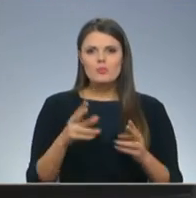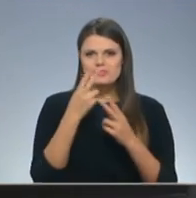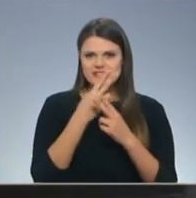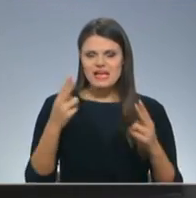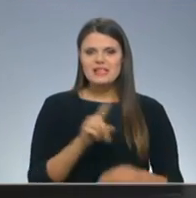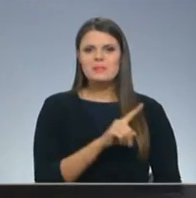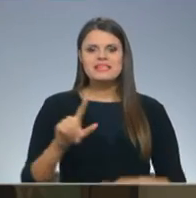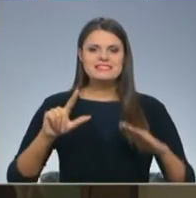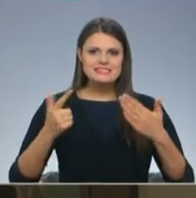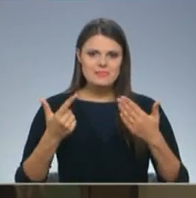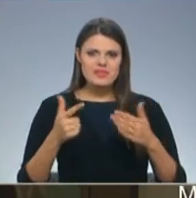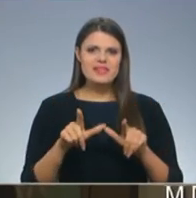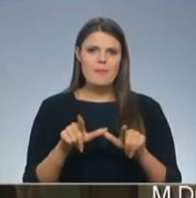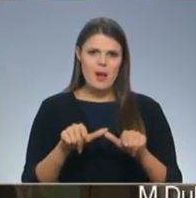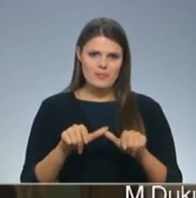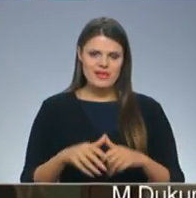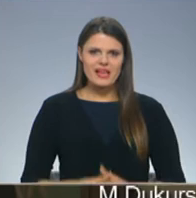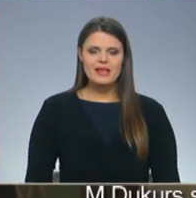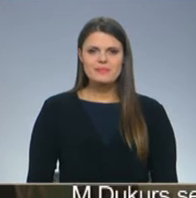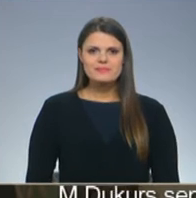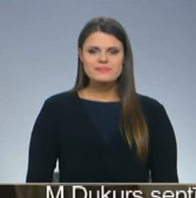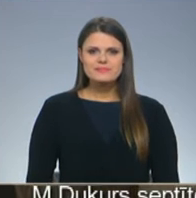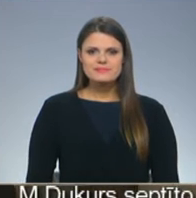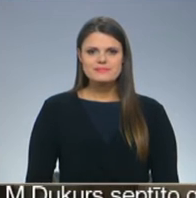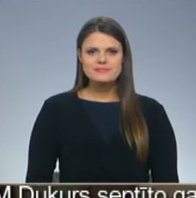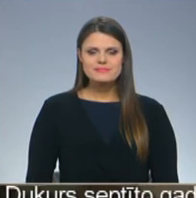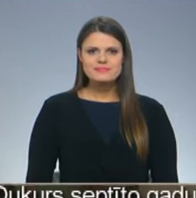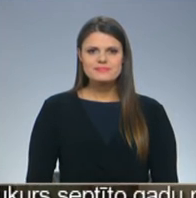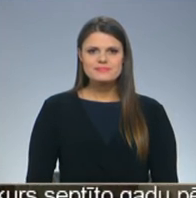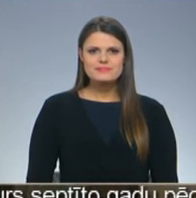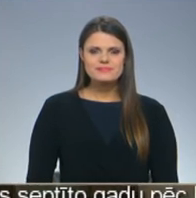7. aprīlim. Svetlana Dudarena, Roberts Kalniņš, Latgales reģionālā televīzija.